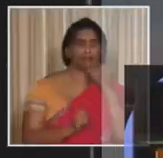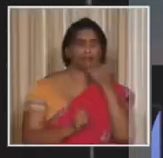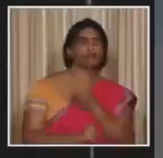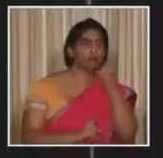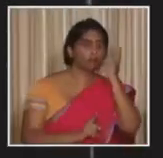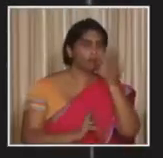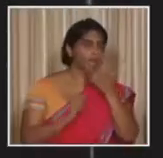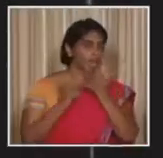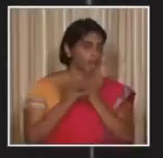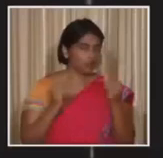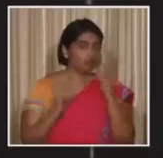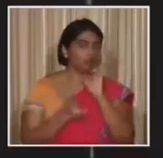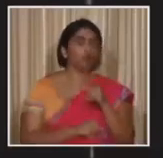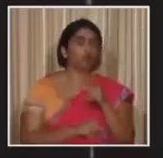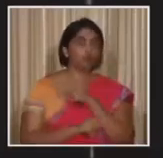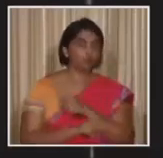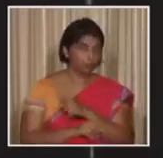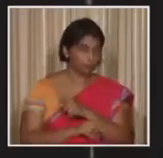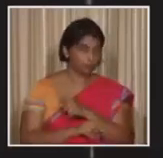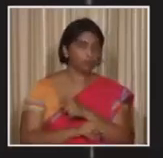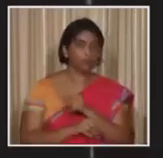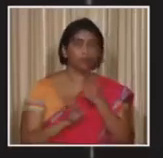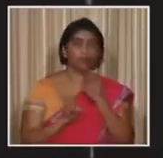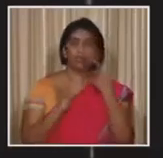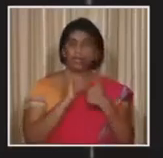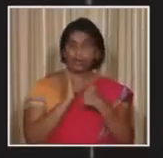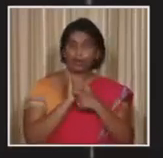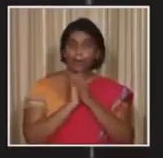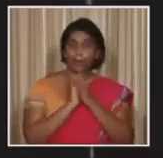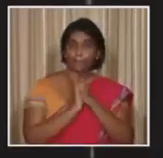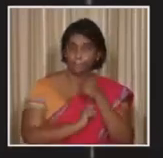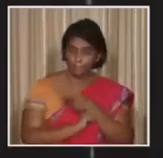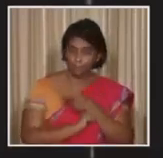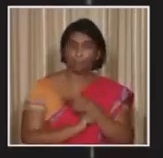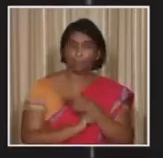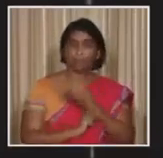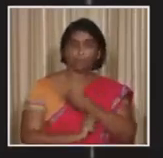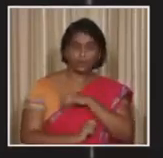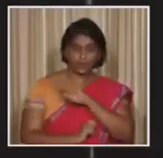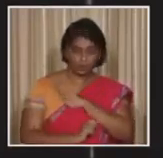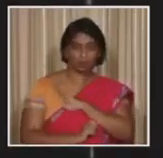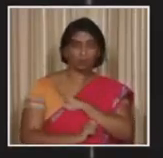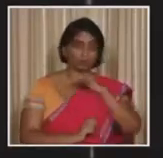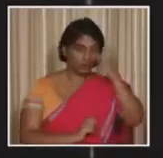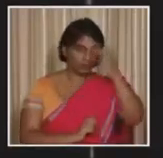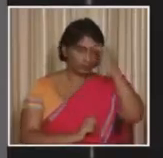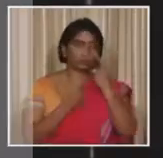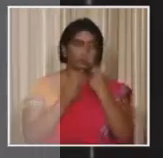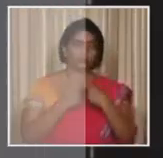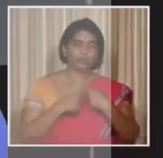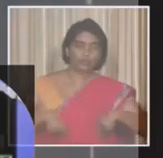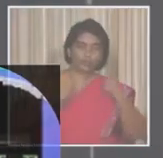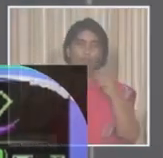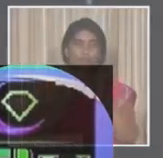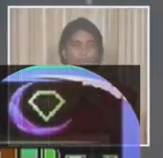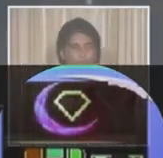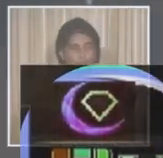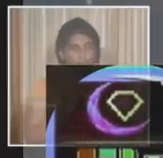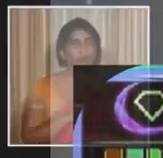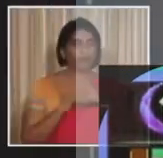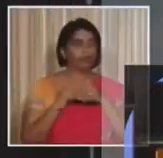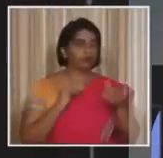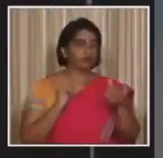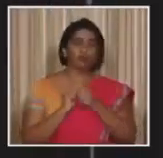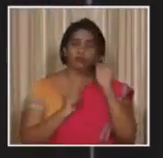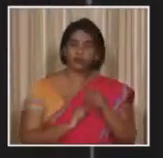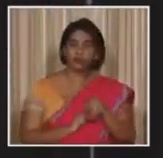කරන. නමුත් නීතිපතිගේ තියෙනවා යම්කිසි ප්‍රමාදයක්. ඒ ප්‍රමාදයක් නැති කරන්න ඕනේ. ඒ මේ කුරුණි විහාරයේ ඒ නායක සංඝබෝධි සවාන්